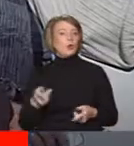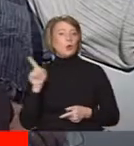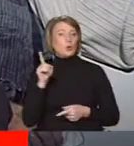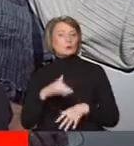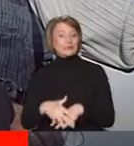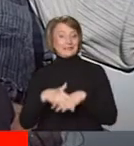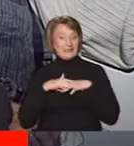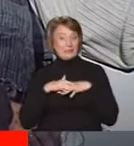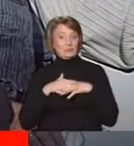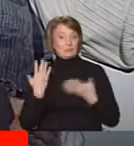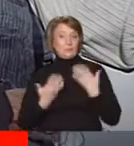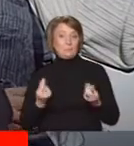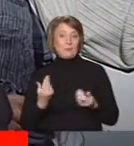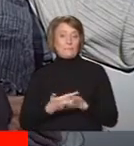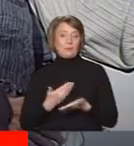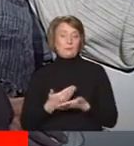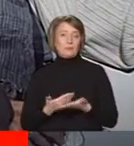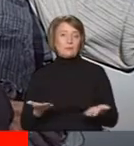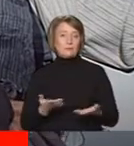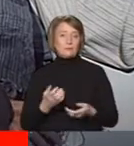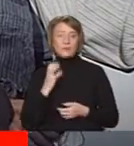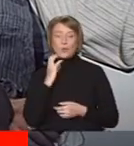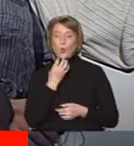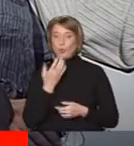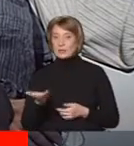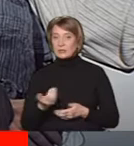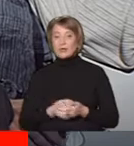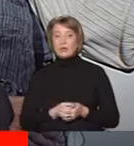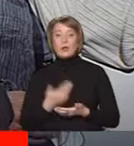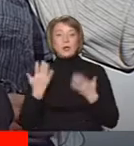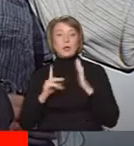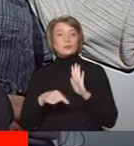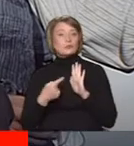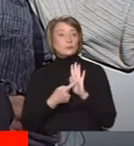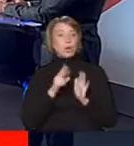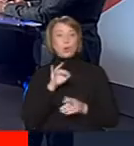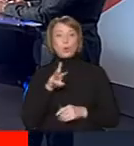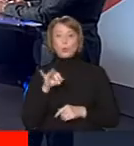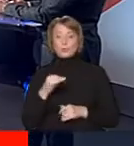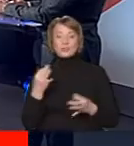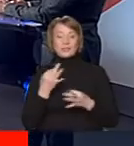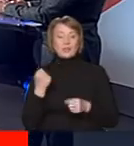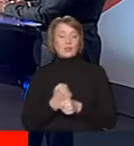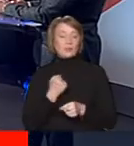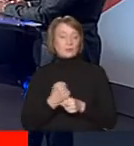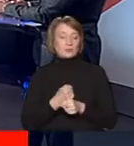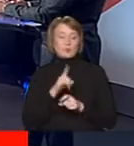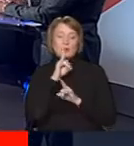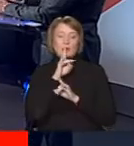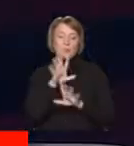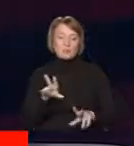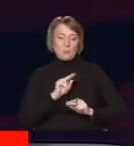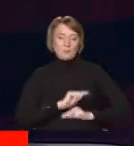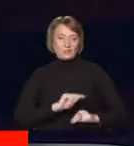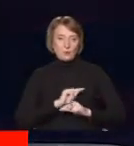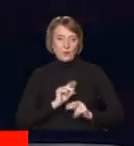нас, напевно, були б бігборди по всьому Києву. А в тому-то питання, що ми з такими людьми, як Коломойський, не працюємо, ніколи не були, не працюємо, не працювали і не